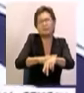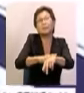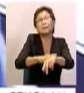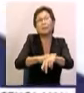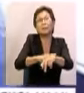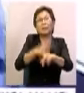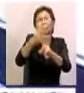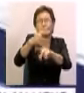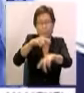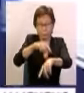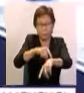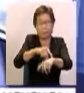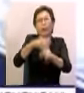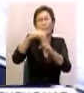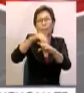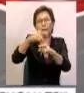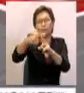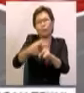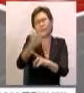berkenaan.